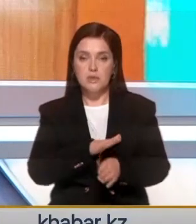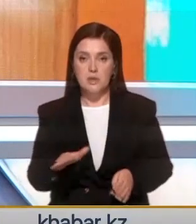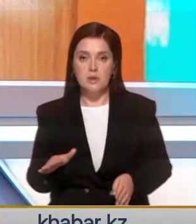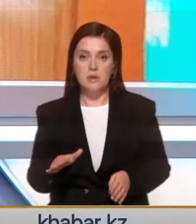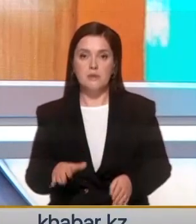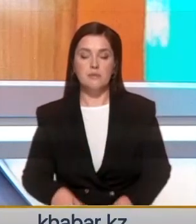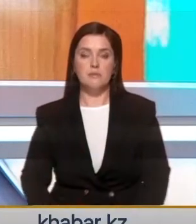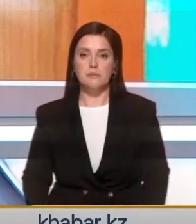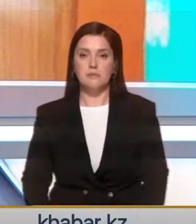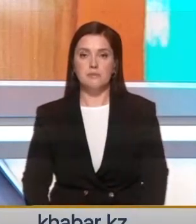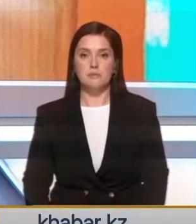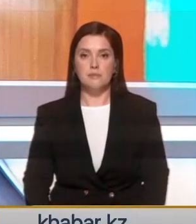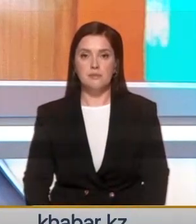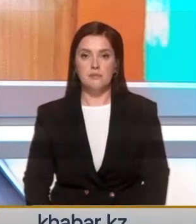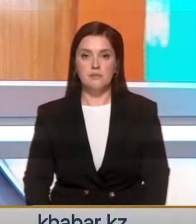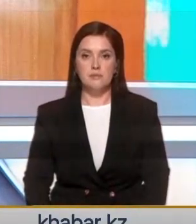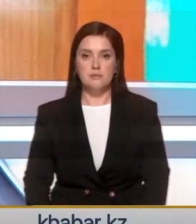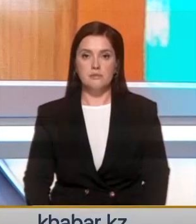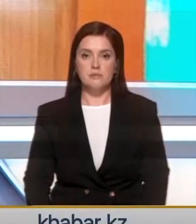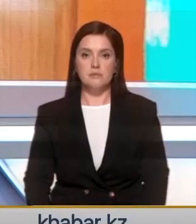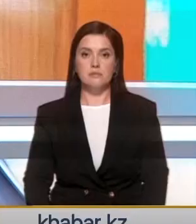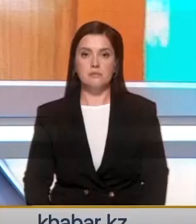все горожане. Катерина Попкова продолжит.